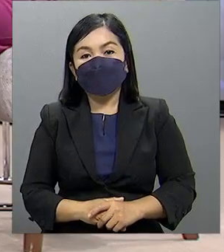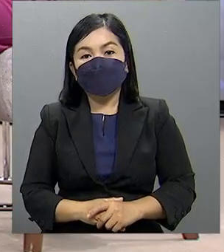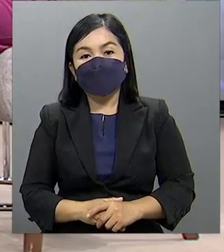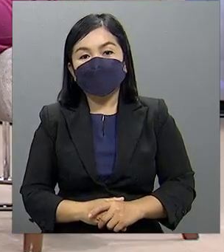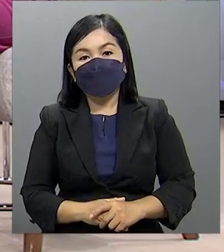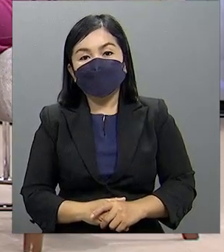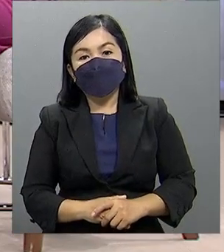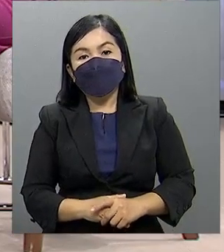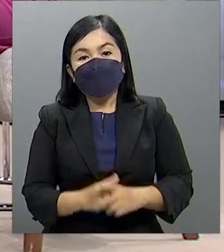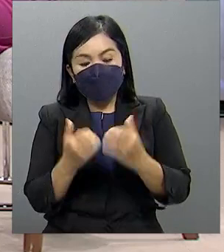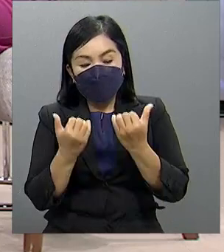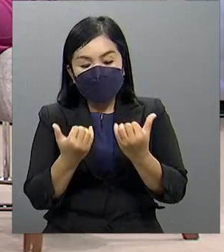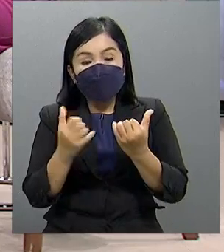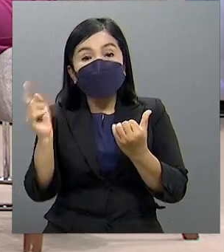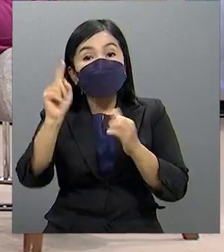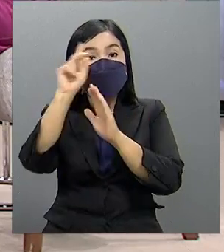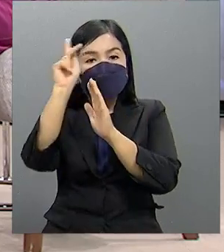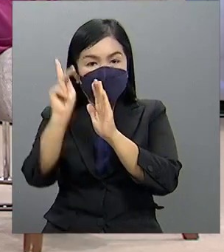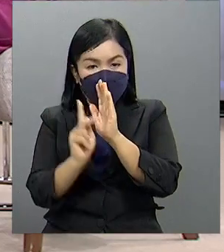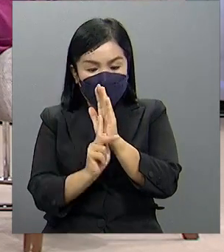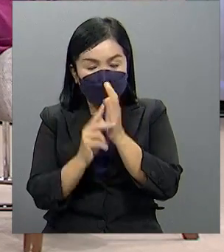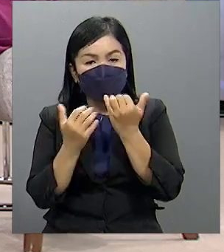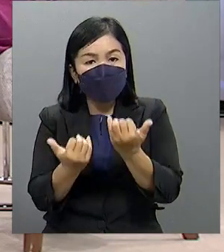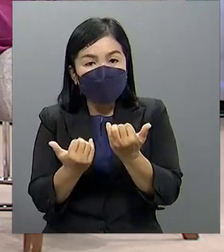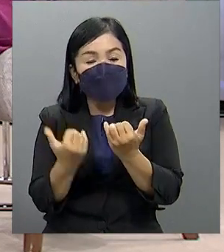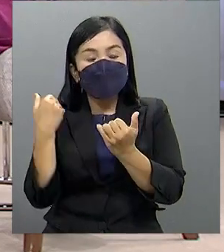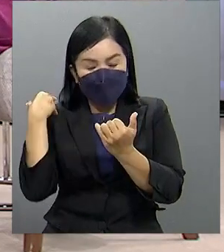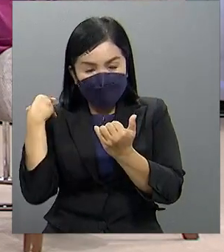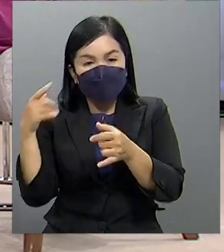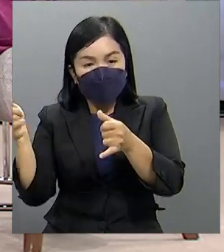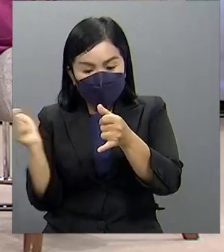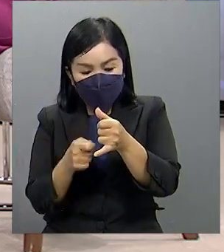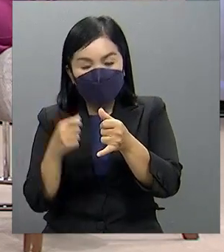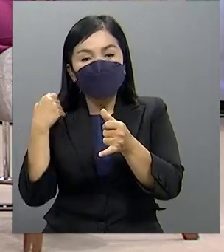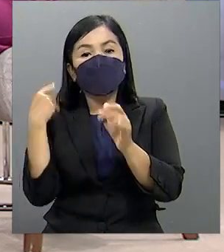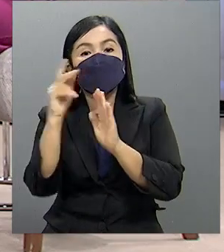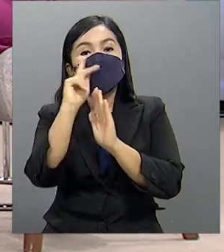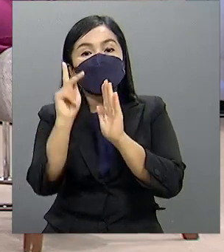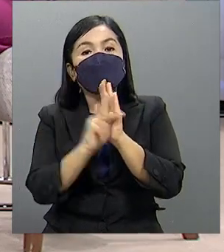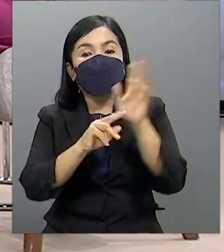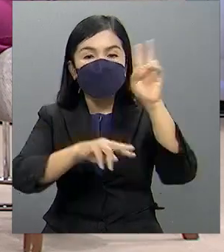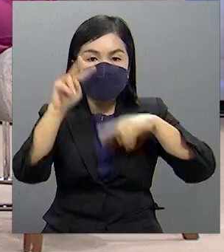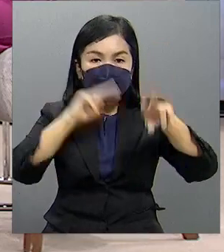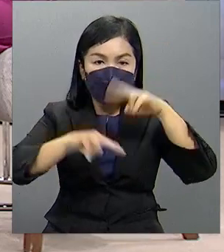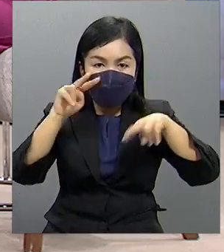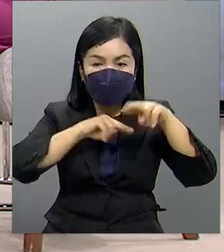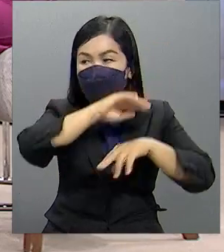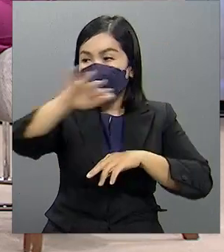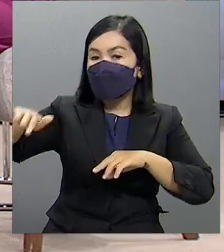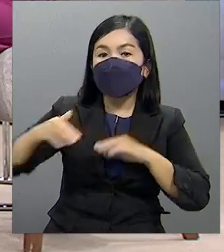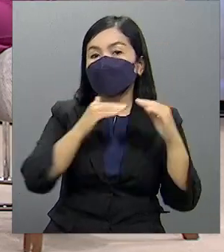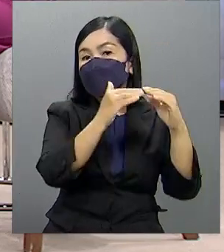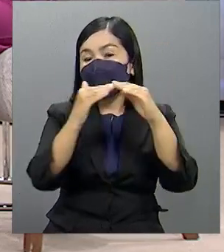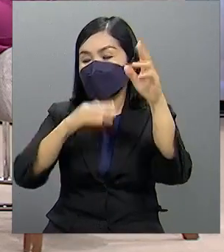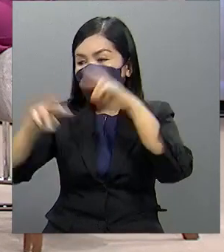ดังนั้นเรื่องของกฎหมายนั้นเนี่ยมันยังคงศักดิ์สิทธิ์อยู่และโดยเฉพาะกฎหมายนะครับที่เอาไว้คุ้มครองพวกเรานะครับไม่ว่าจะเป็นผู้ใ